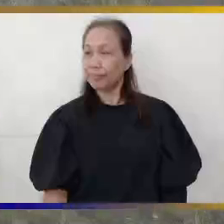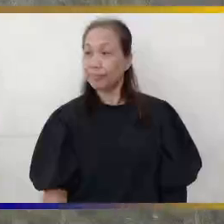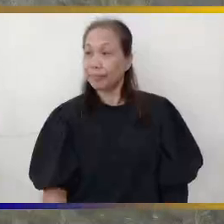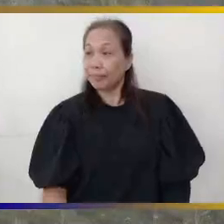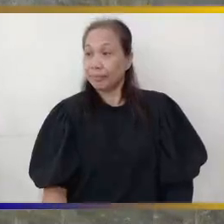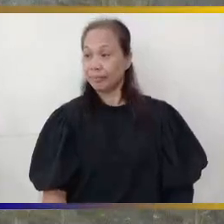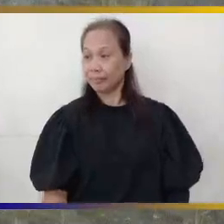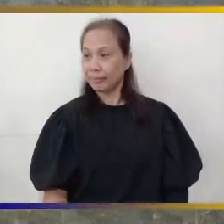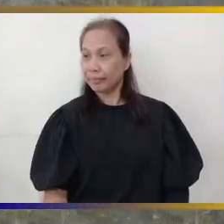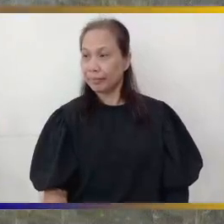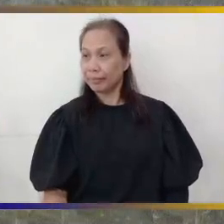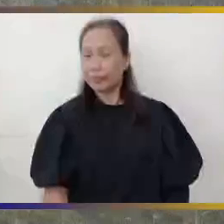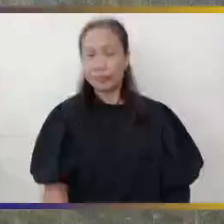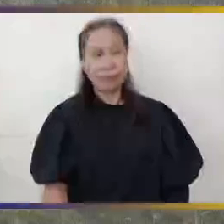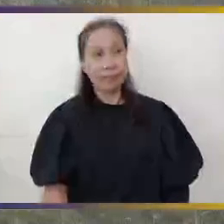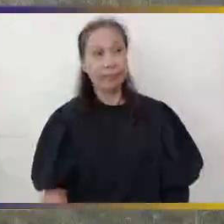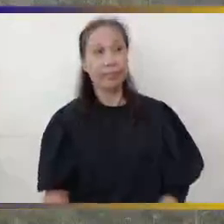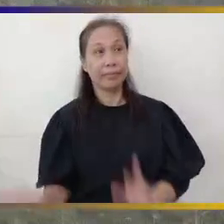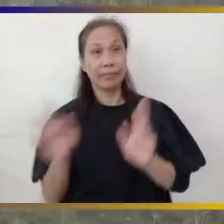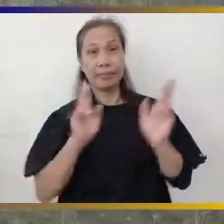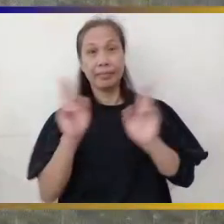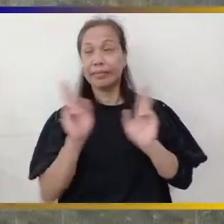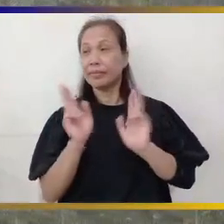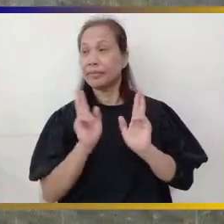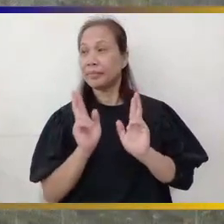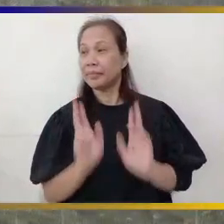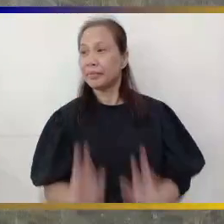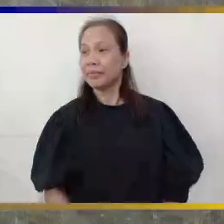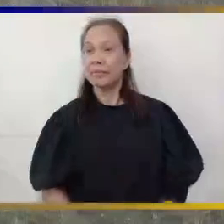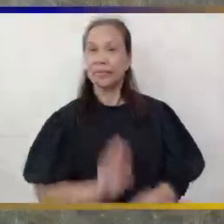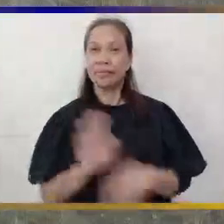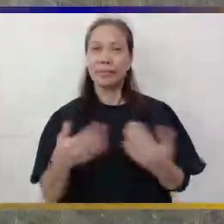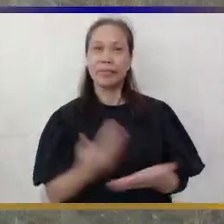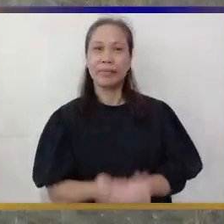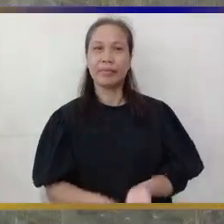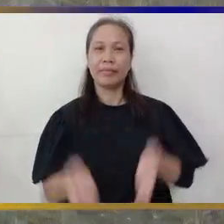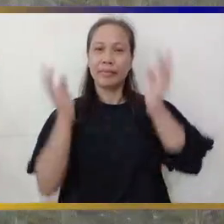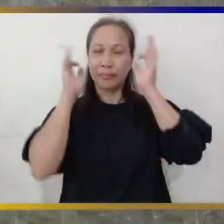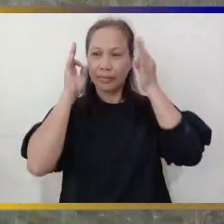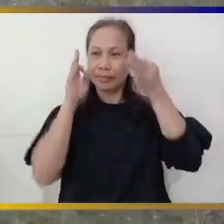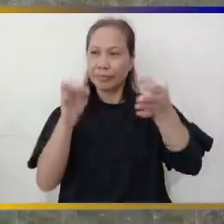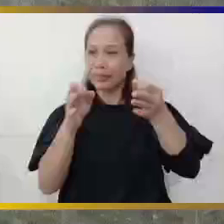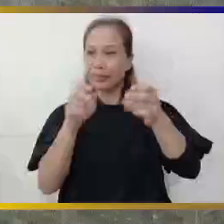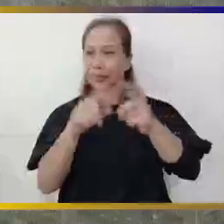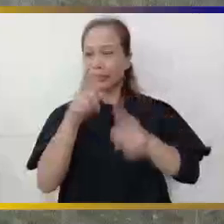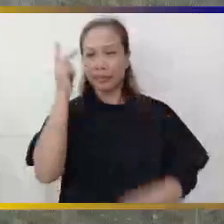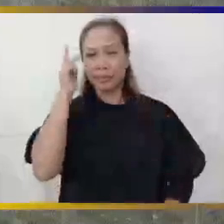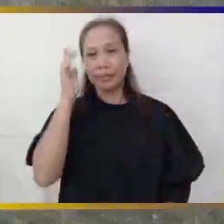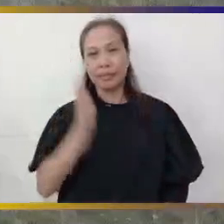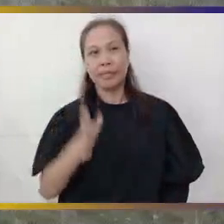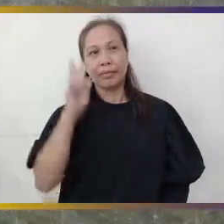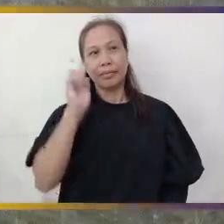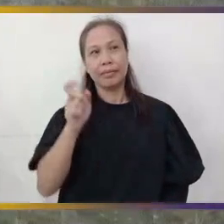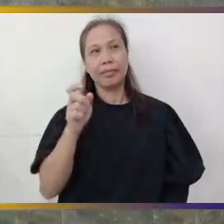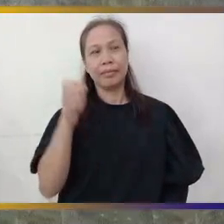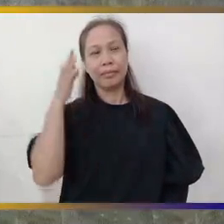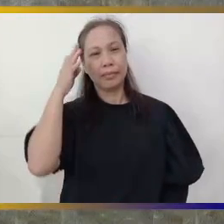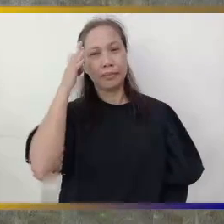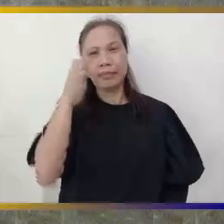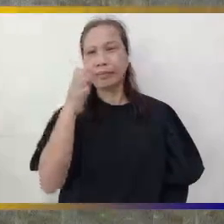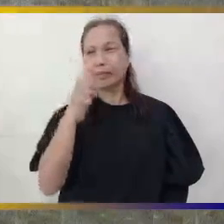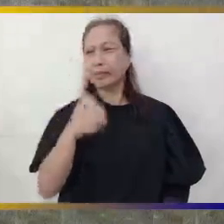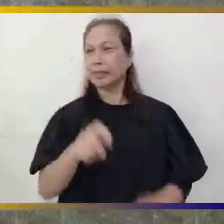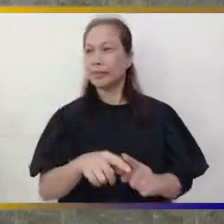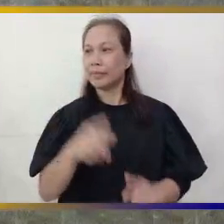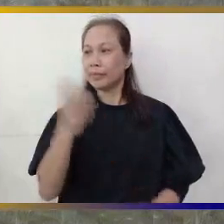Actually is everybody ready okay lahat po tayong nakatin dito mga kapatid lahat po tayo dapat magtune in na rito